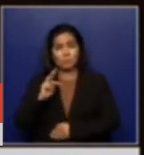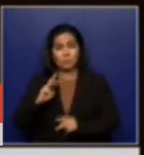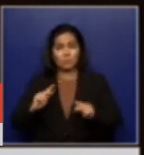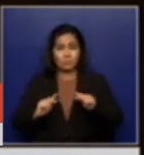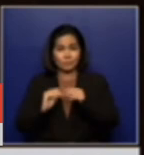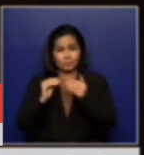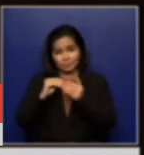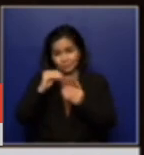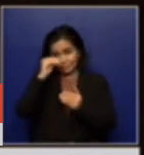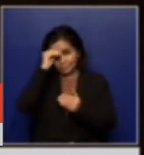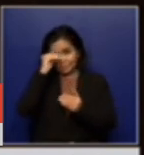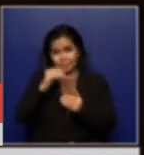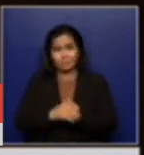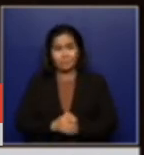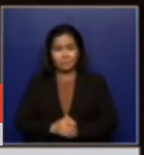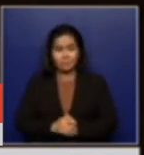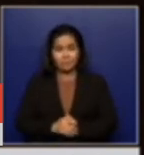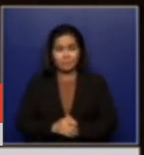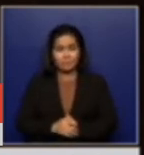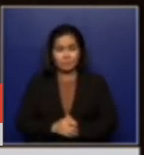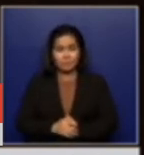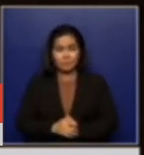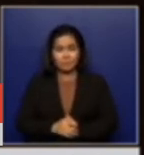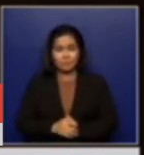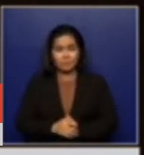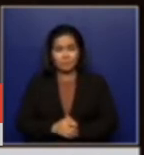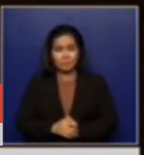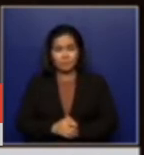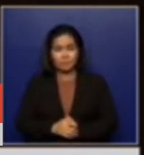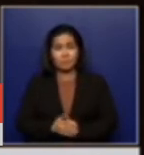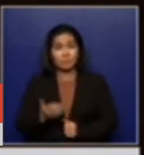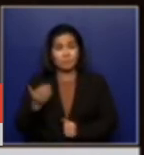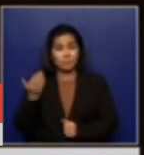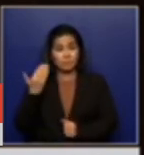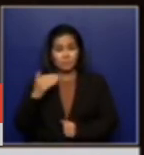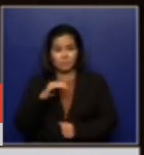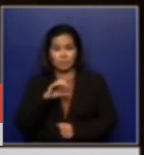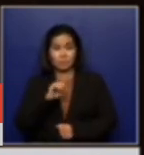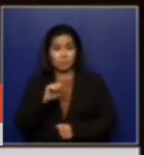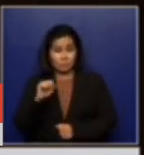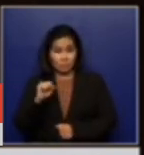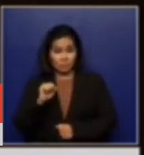ม่นานครับในการชี้แจงข้อเท็จจริงจากการอภิปรายของท่านสมาชิกผู้ทรงเกียรติ 2-3 ท่าน